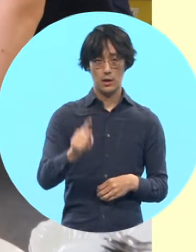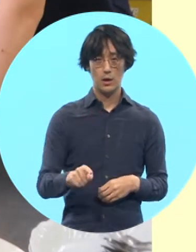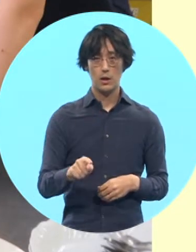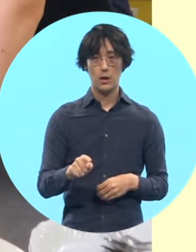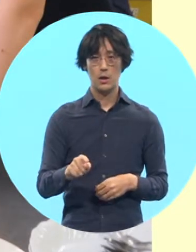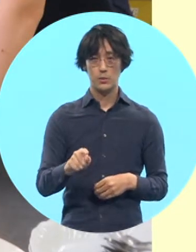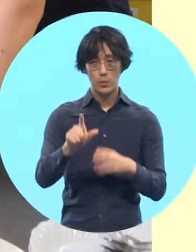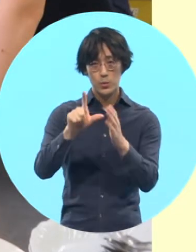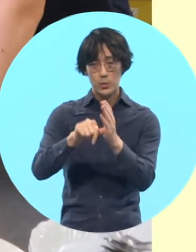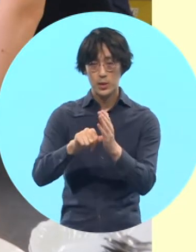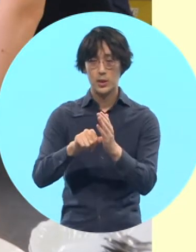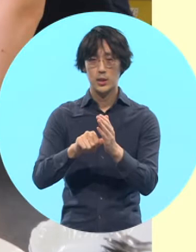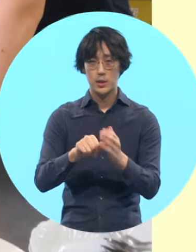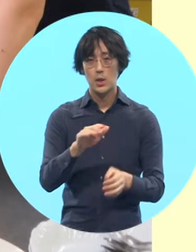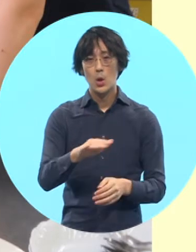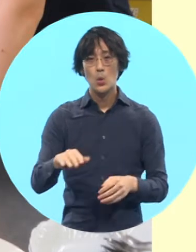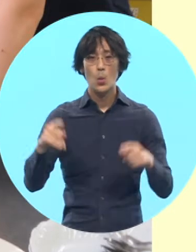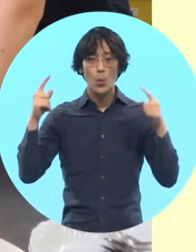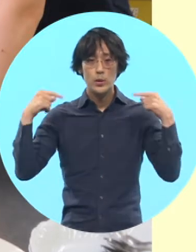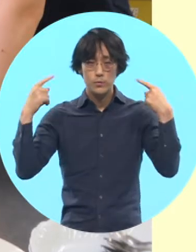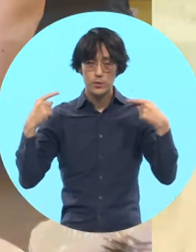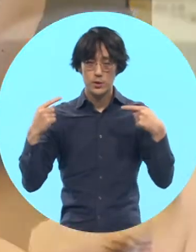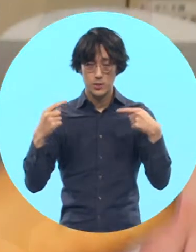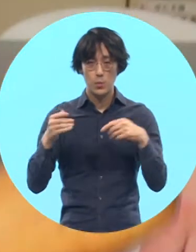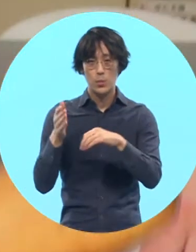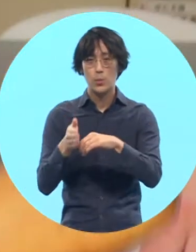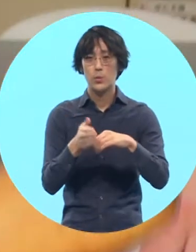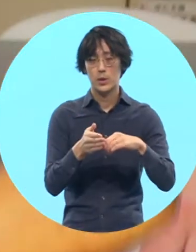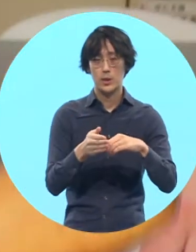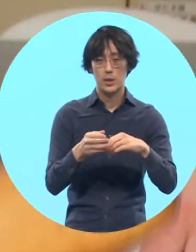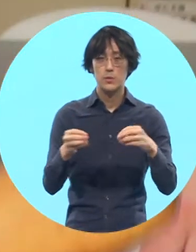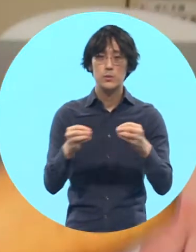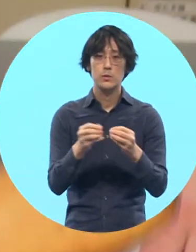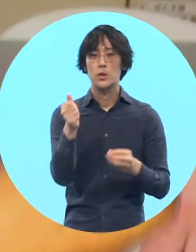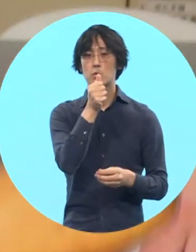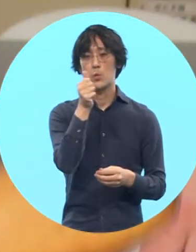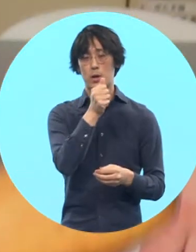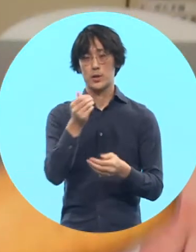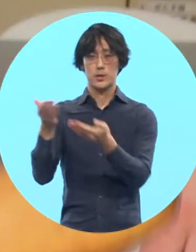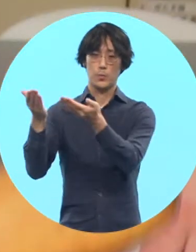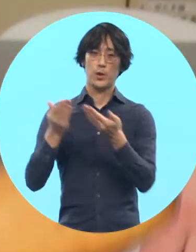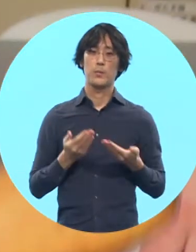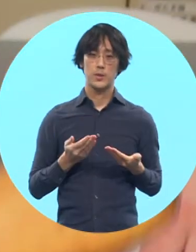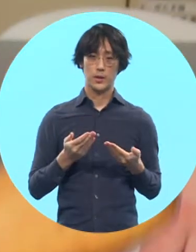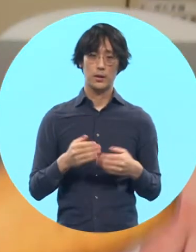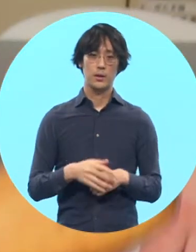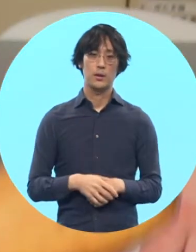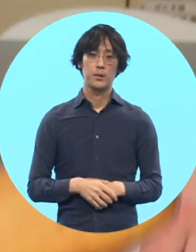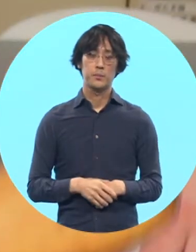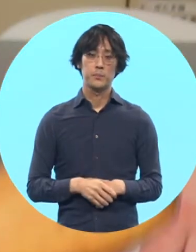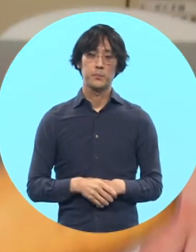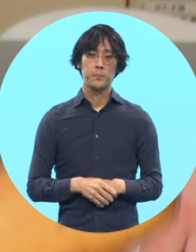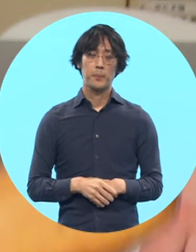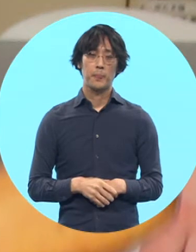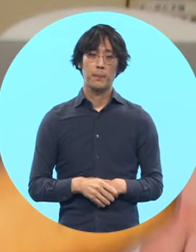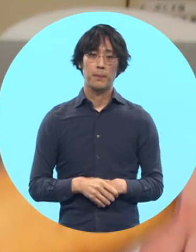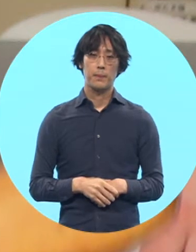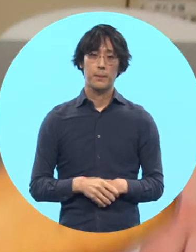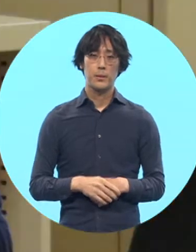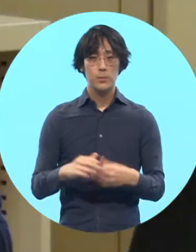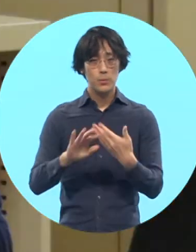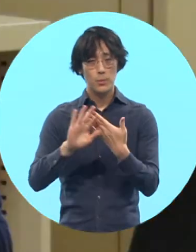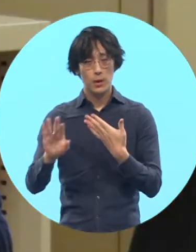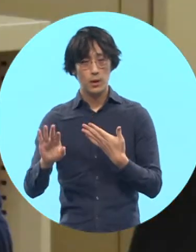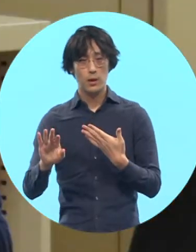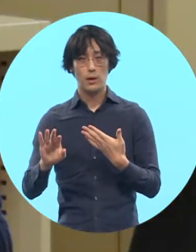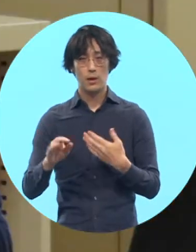られる子羊の料理について紹介していただきました。 美味しそう、はい、その他には、